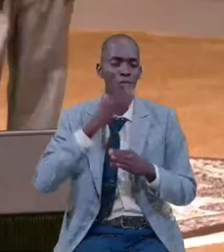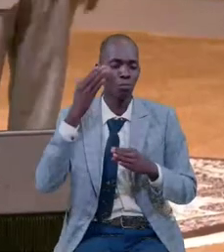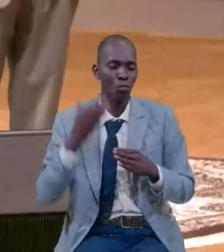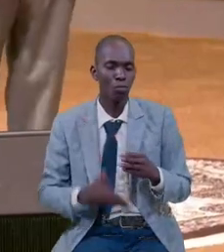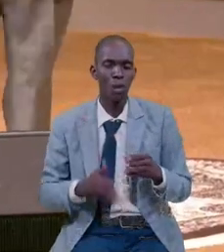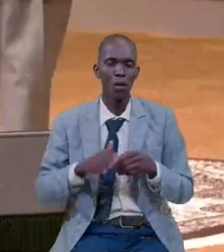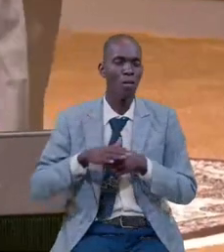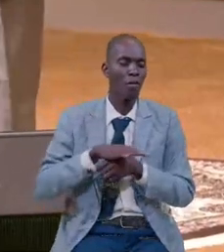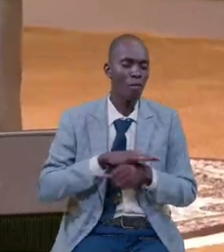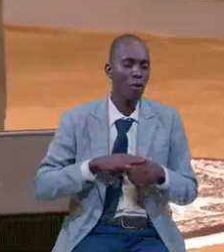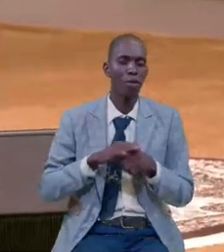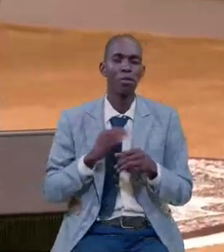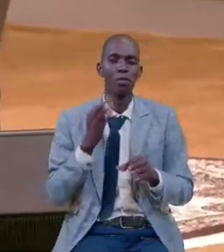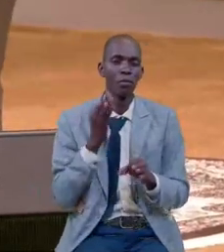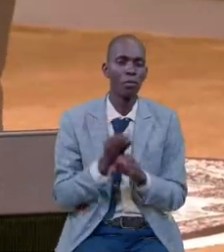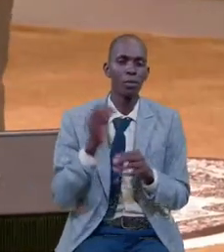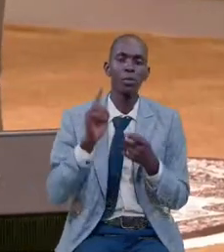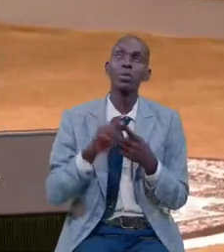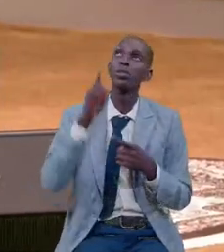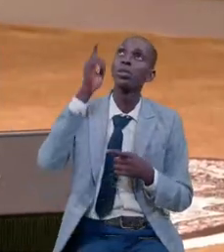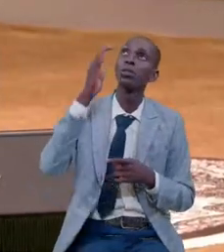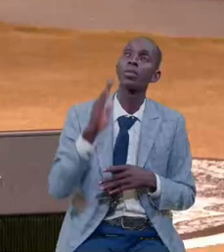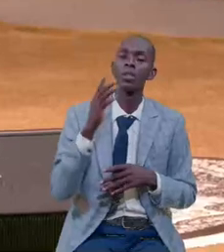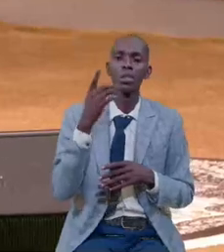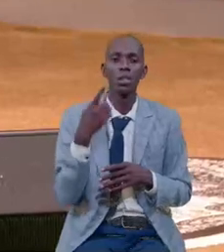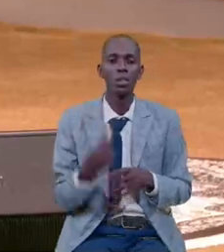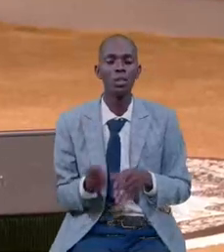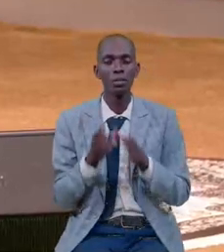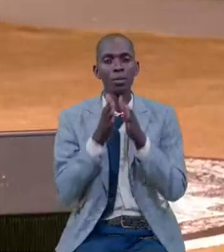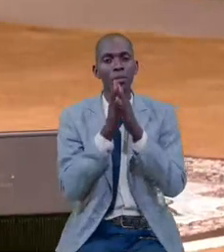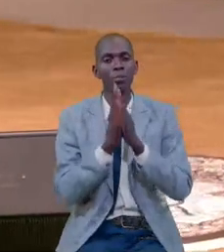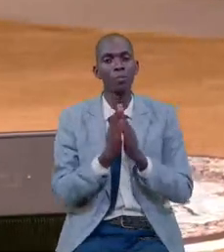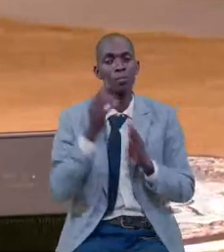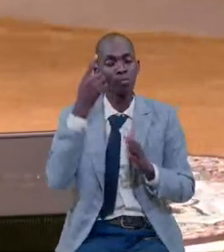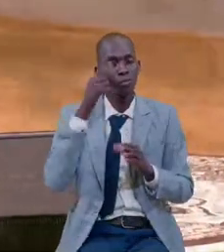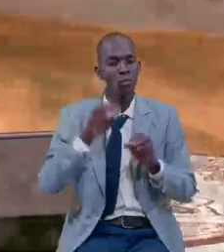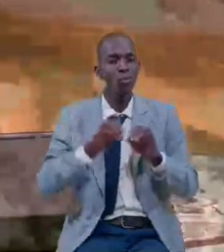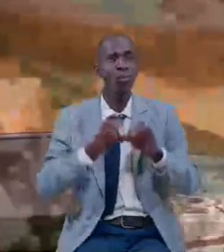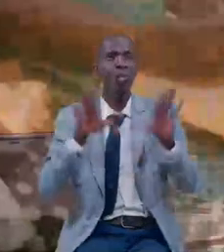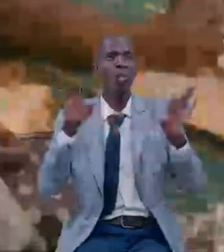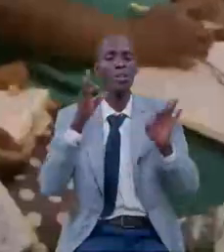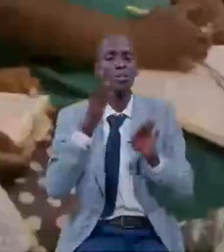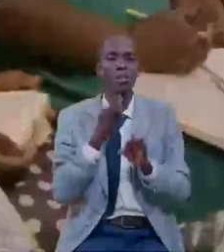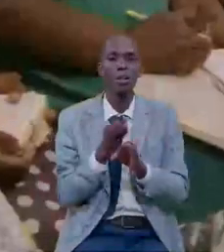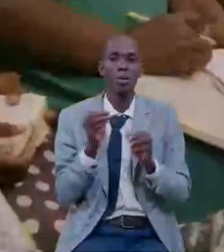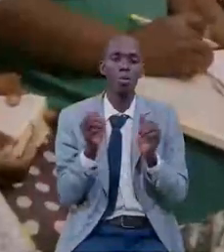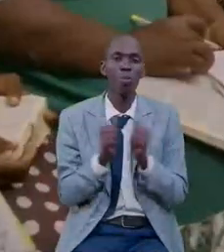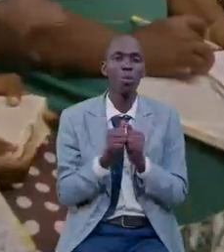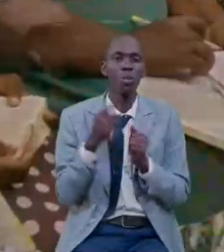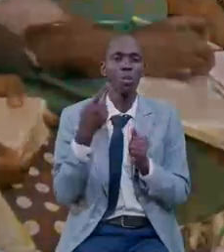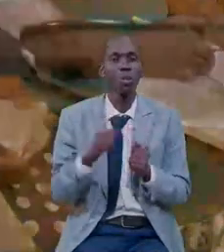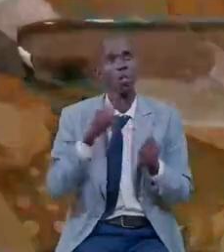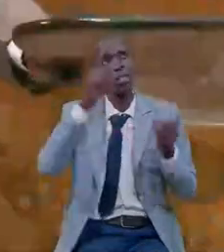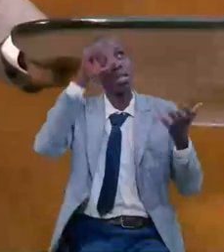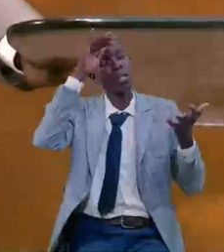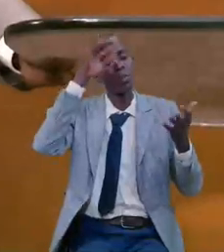totale, complète, absolue à Dieu. L'exigence d'une foi explicite